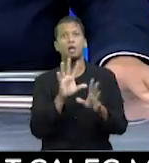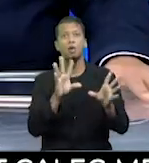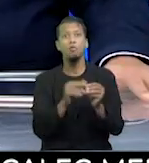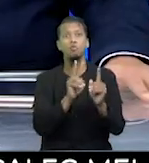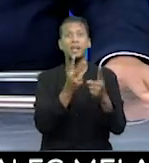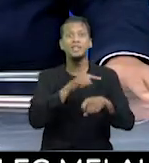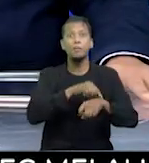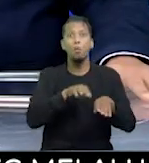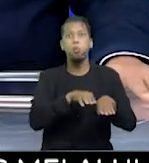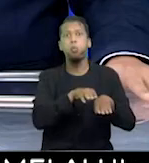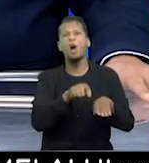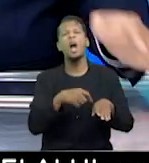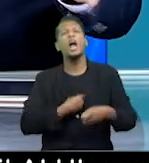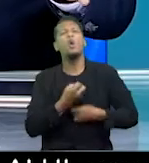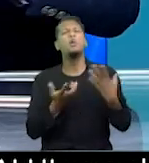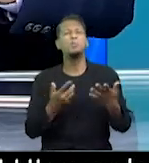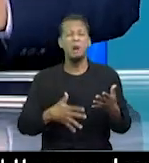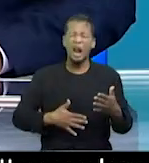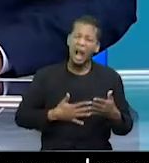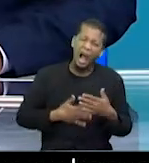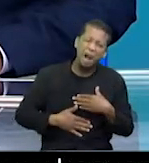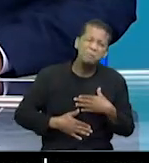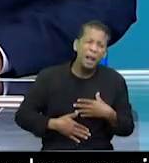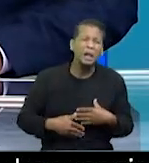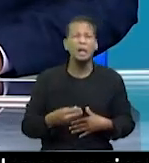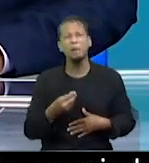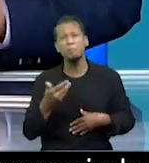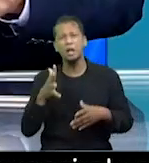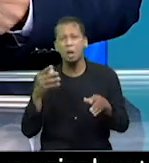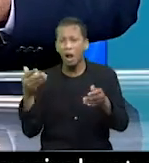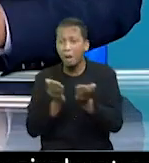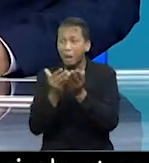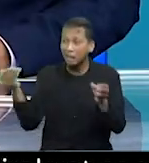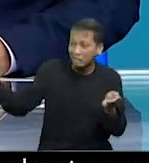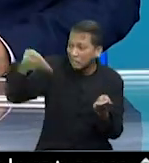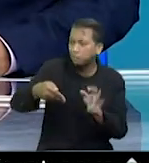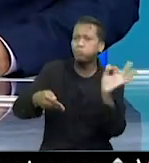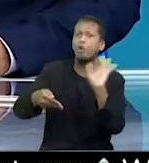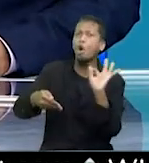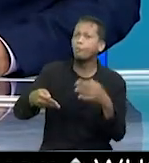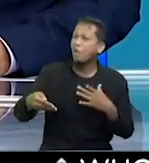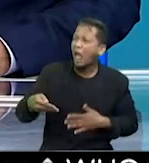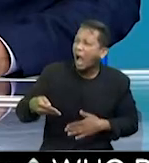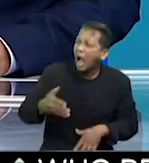jam kapal tidak bergerak, penumpang mengeluhkan kelaparan karena kapal tidak kunjung bersandar.